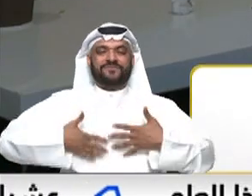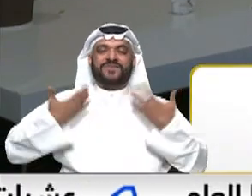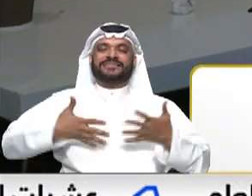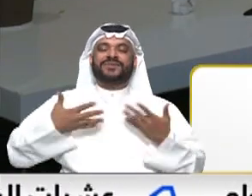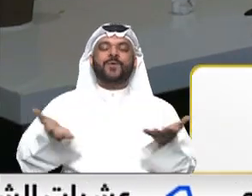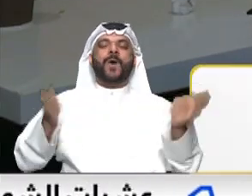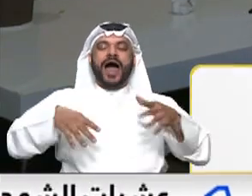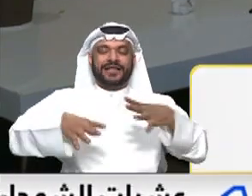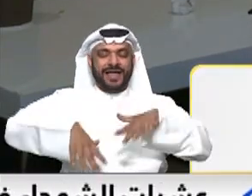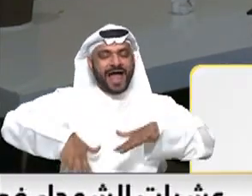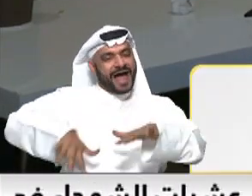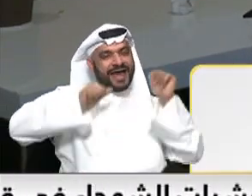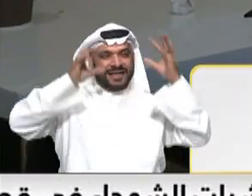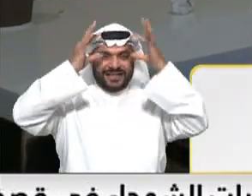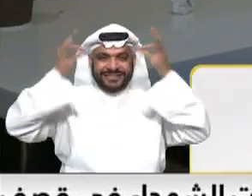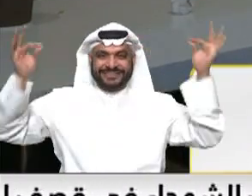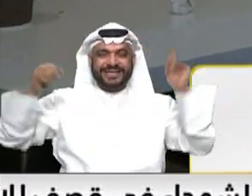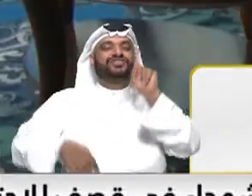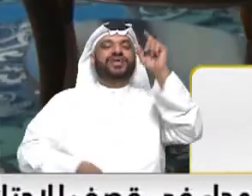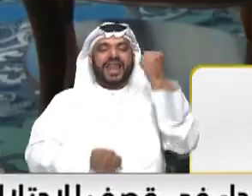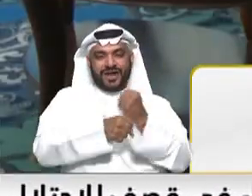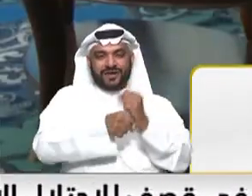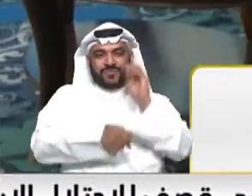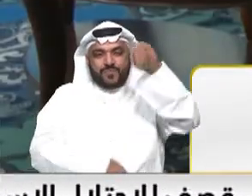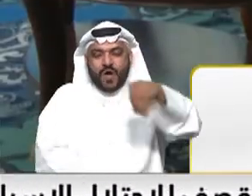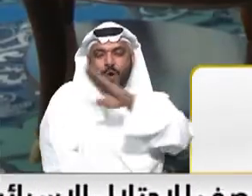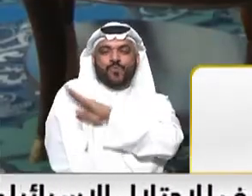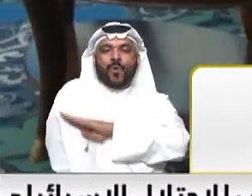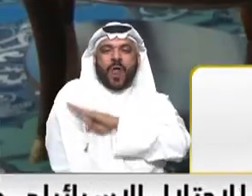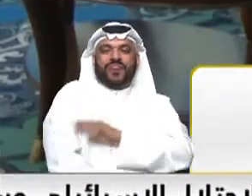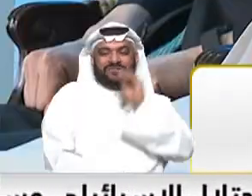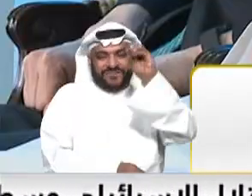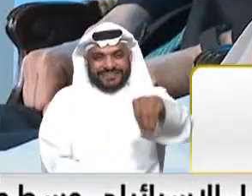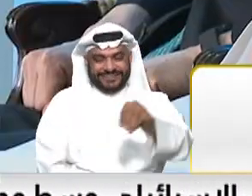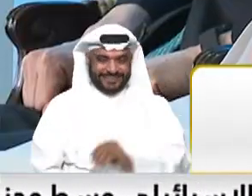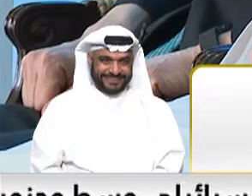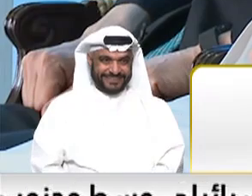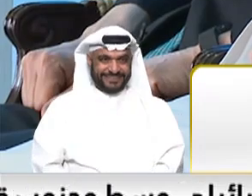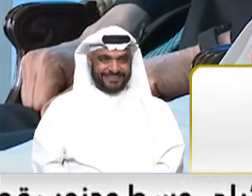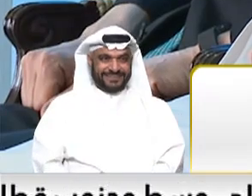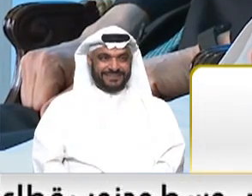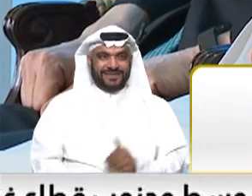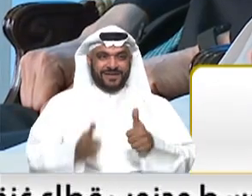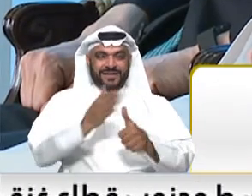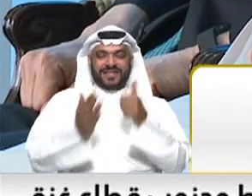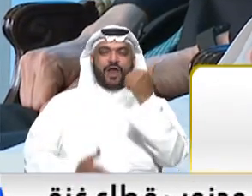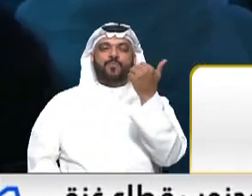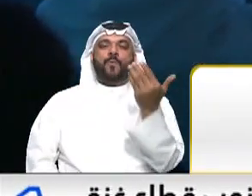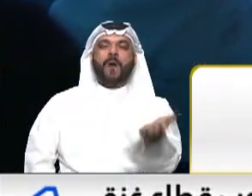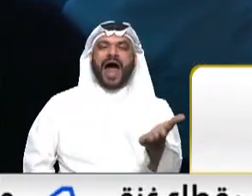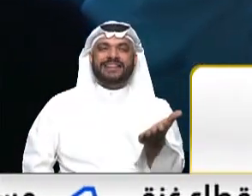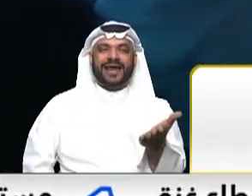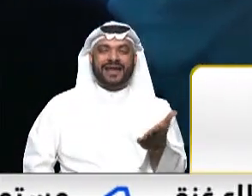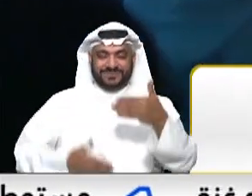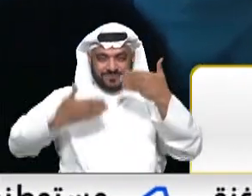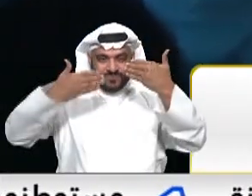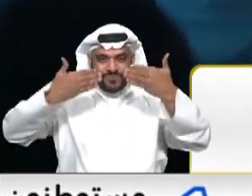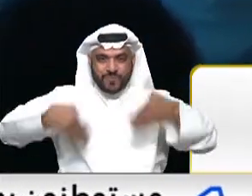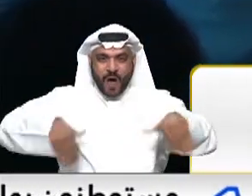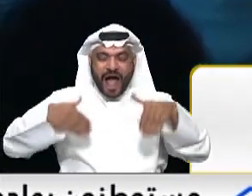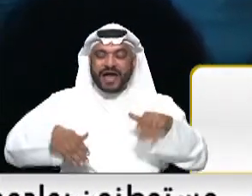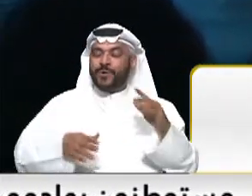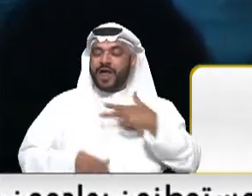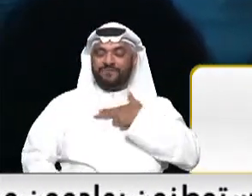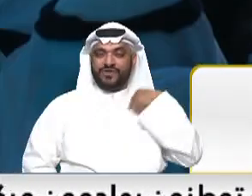ومستانسة وايد إن راح أتوظف إن شاء الله. المبادرة حققت نجاحا كبيرا للمعاقين في سوق العمل الكويتي،